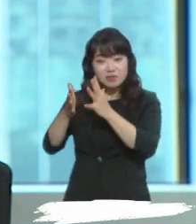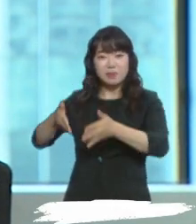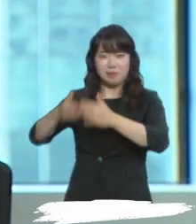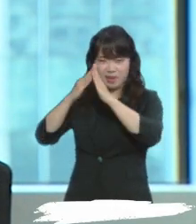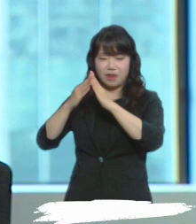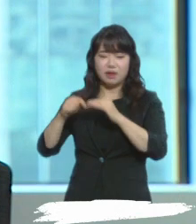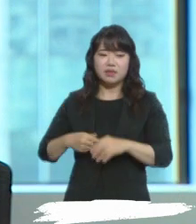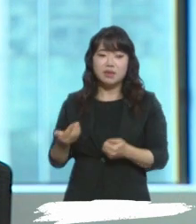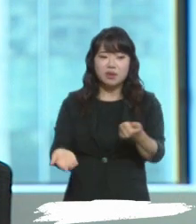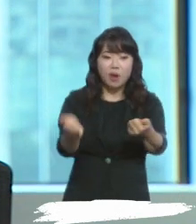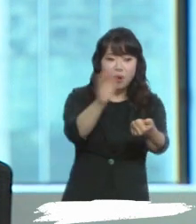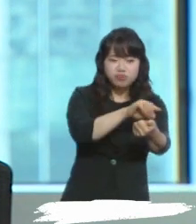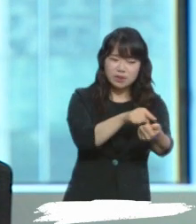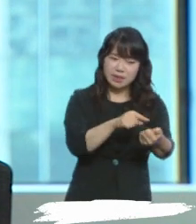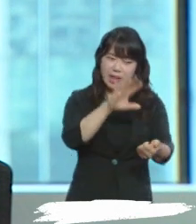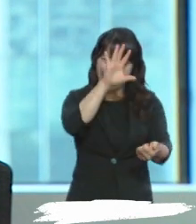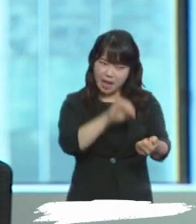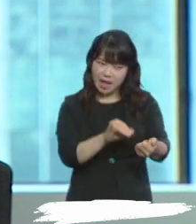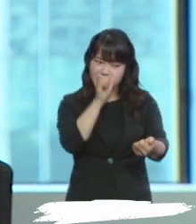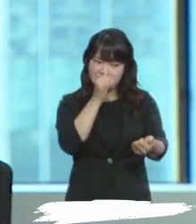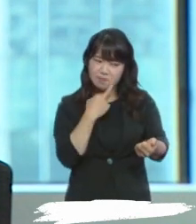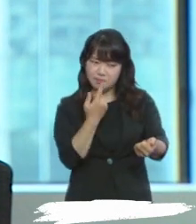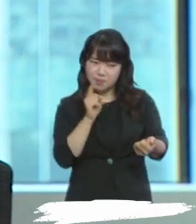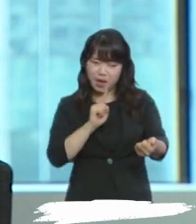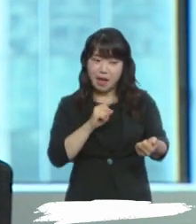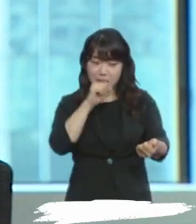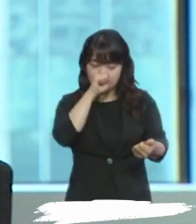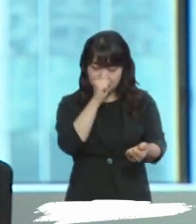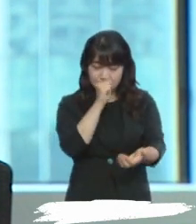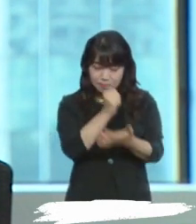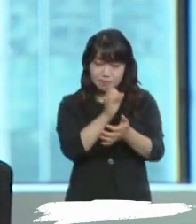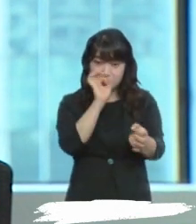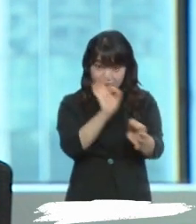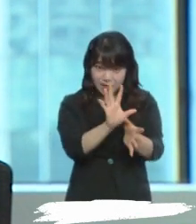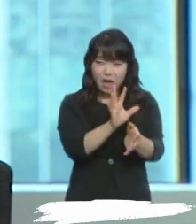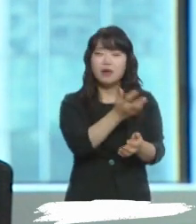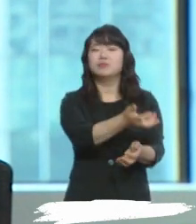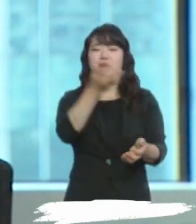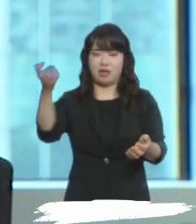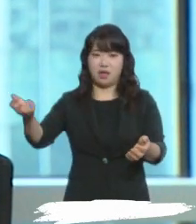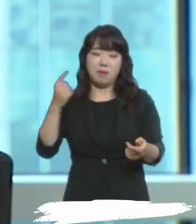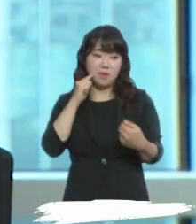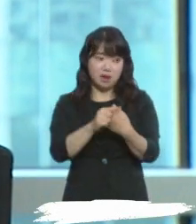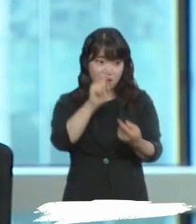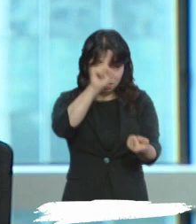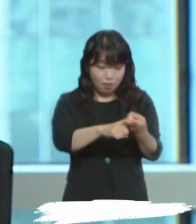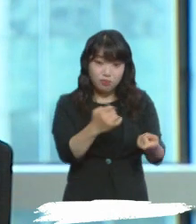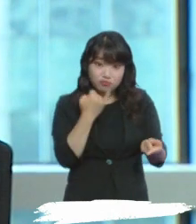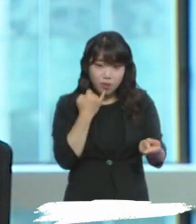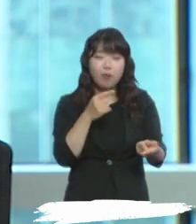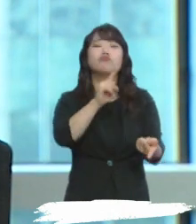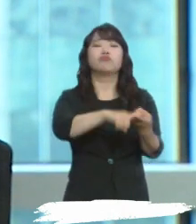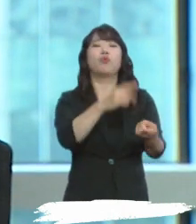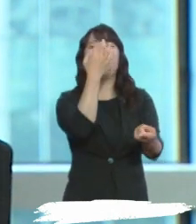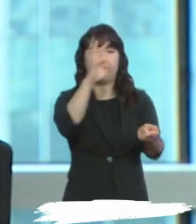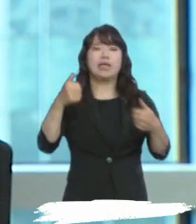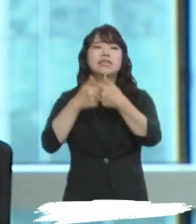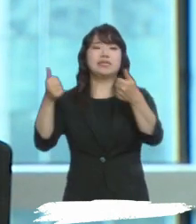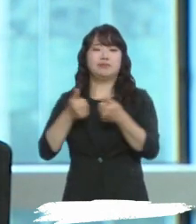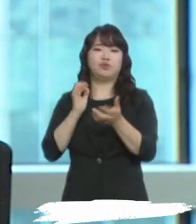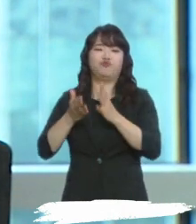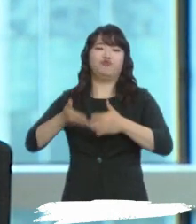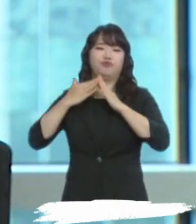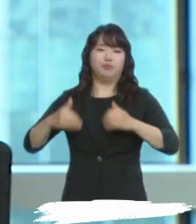필요성을 검토할 수가 있는 거고요. 그 기구에서 그럴 필요가 없다라고 하면 굳이 하지 않아도 되는 부분이 있습니다.